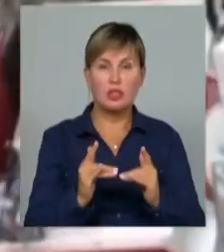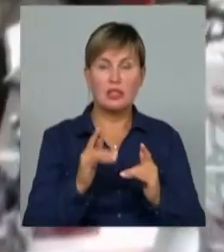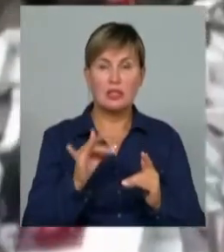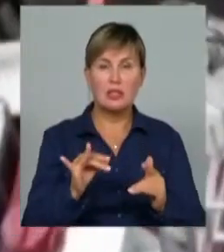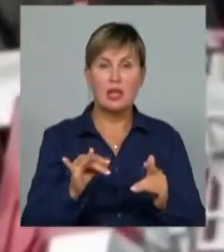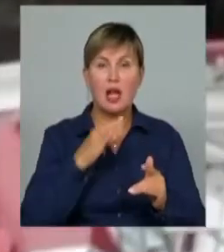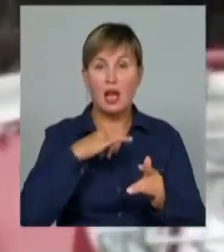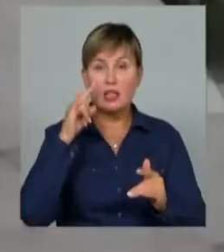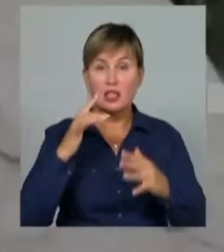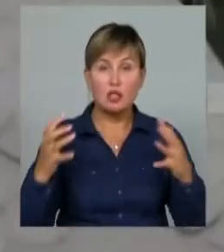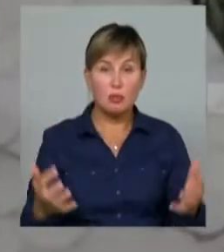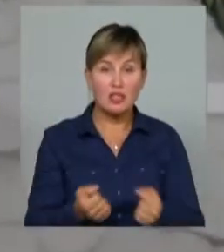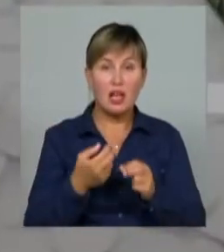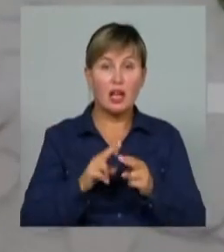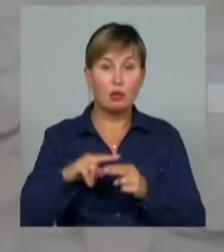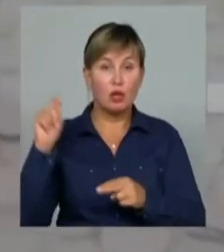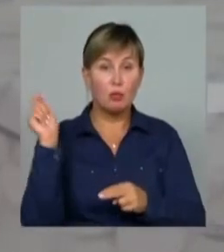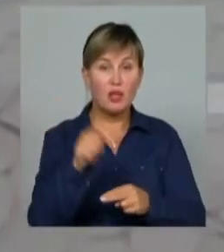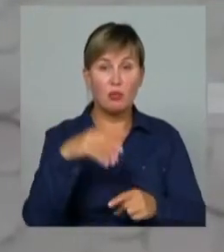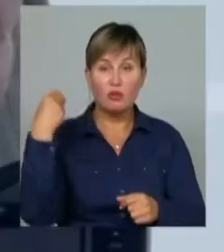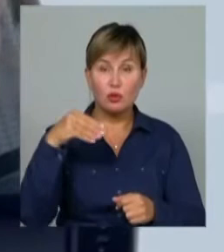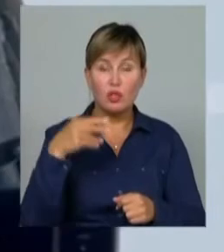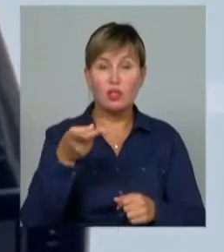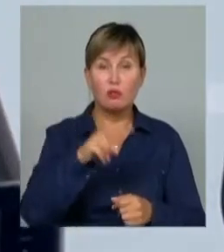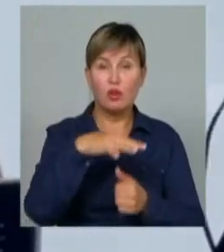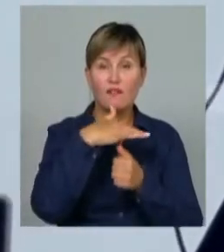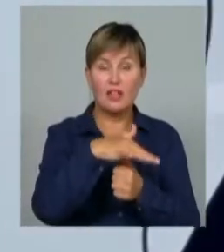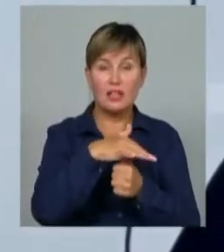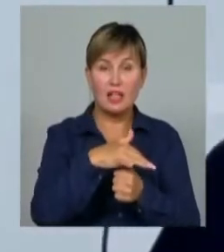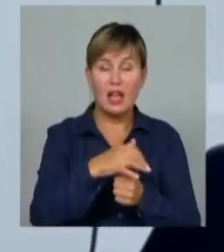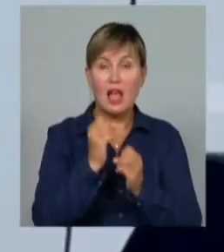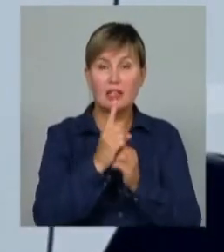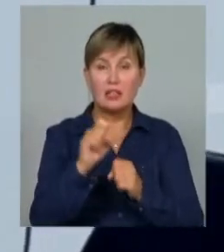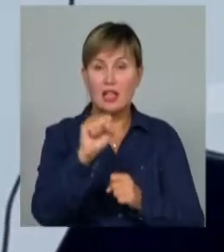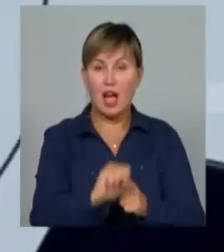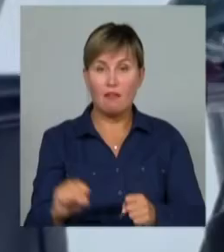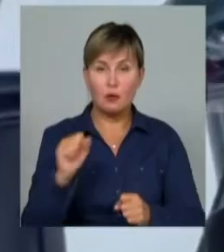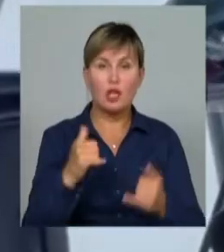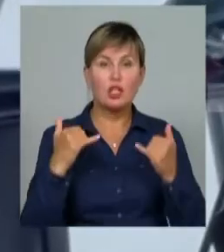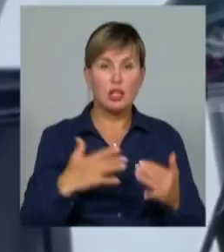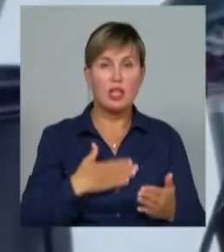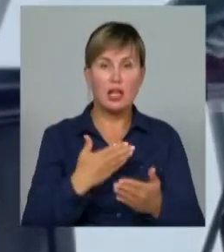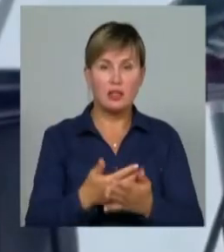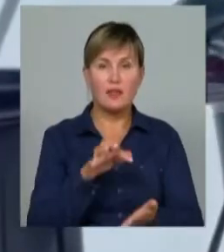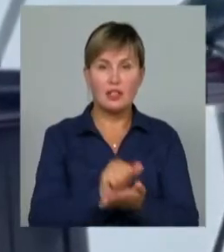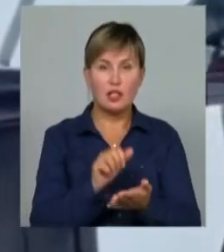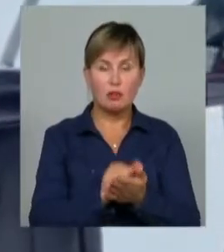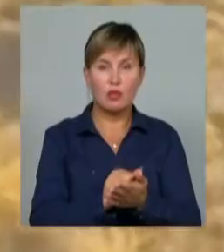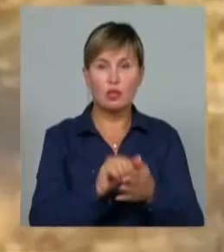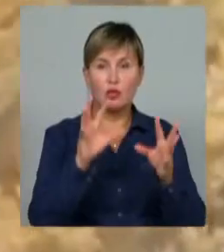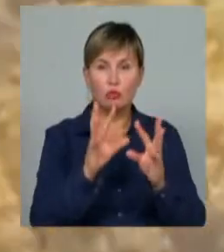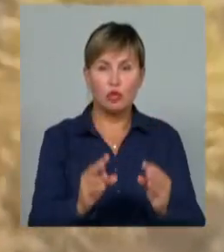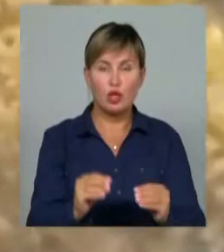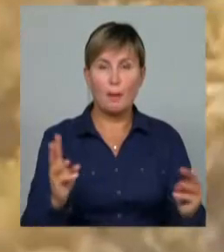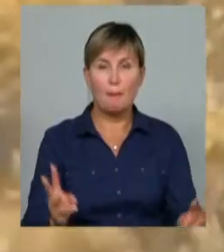отряд казахстанских спасателей, который прибыл в Турцию на двух вертолетах 11 августа, сейчас активно занимается тушением лесных